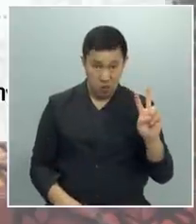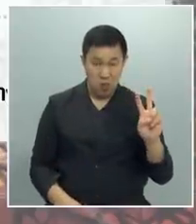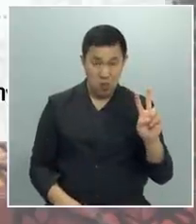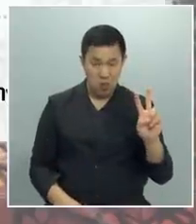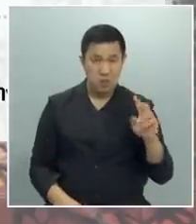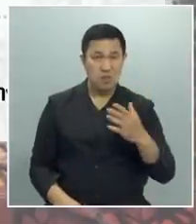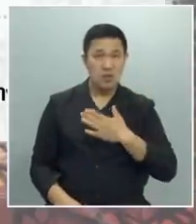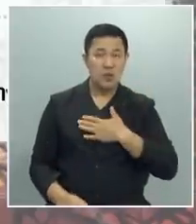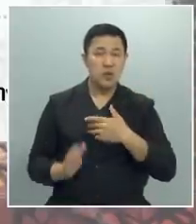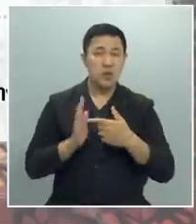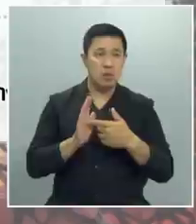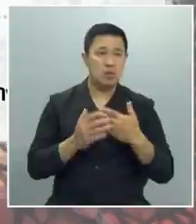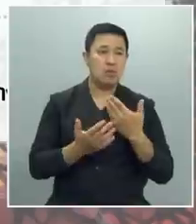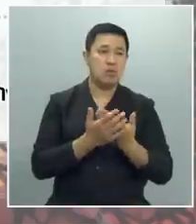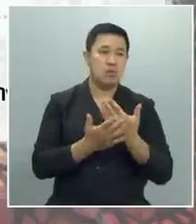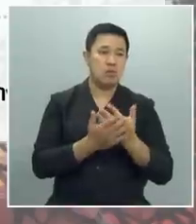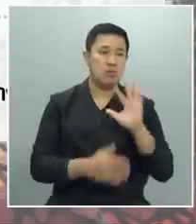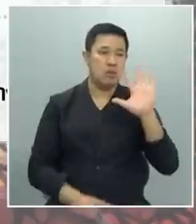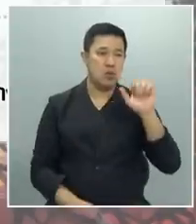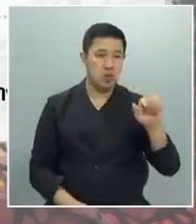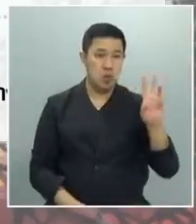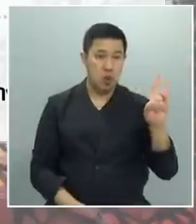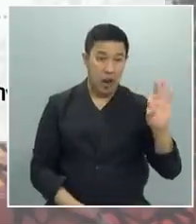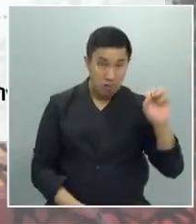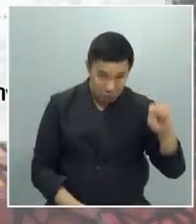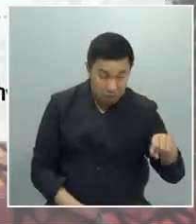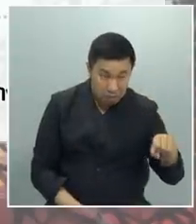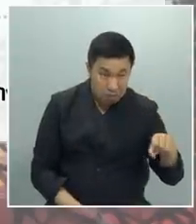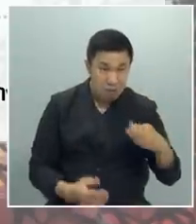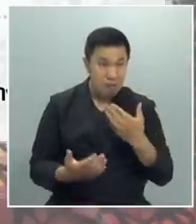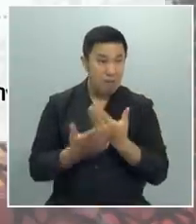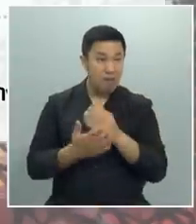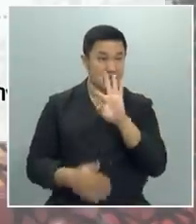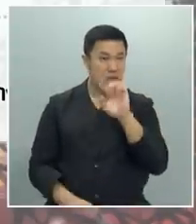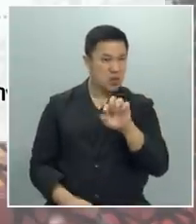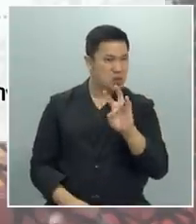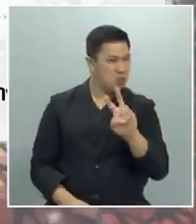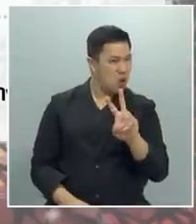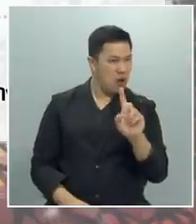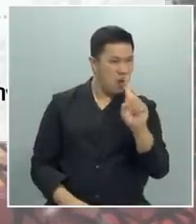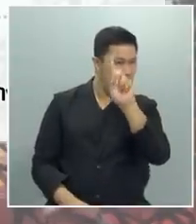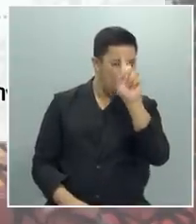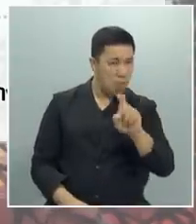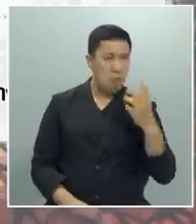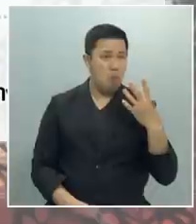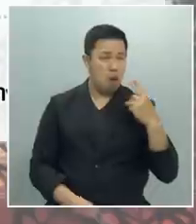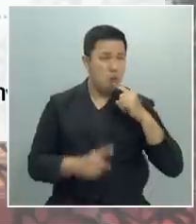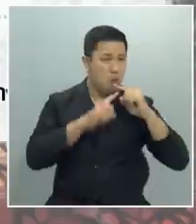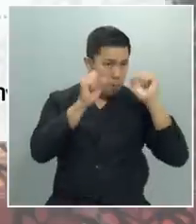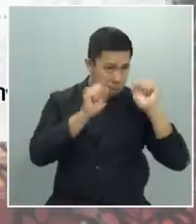ต้นผมไม่ใช่แอดมา 5บาท 69บาทมั้ยหรือจะ4.72คำตอบเมื่อวานนี้